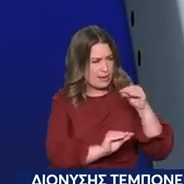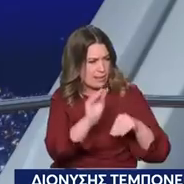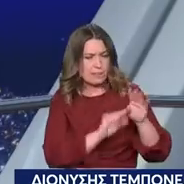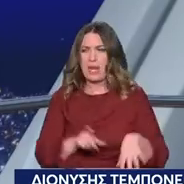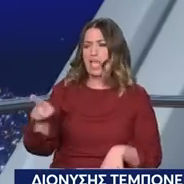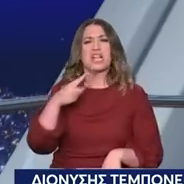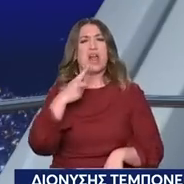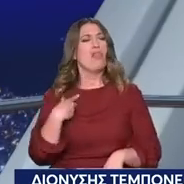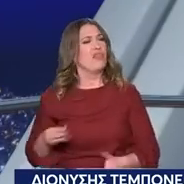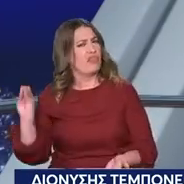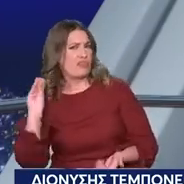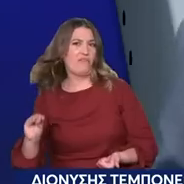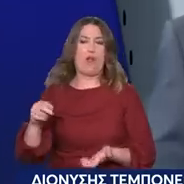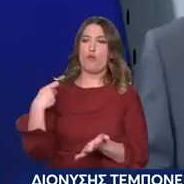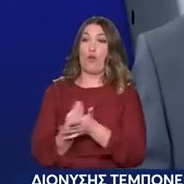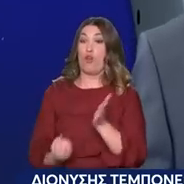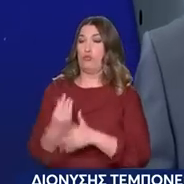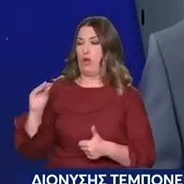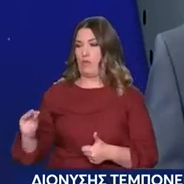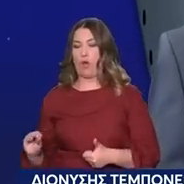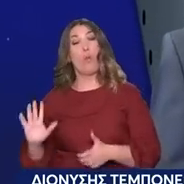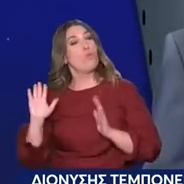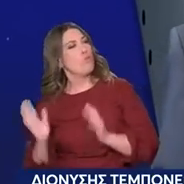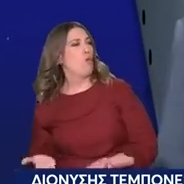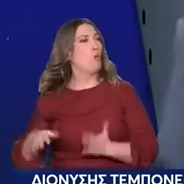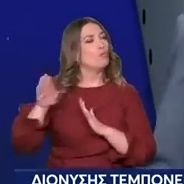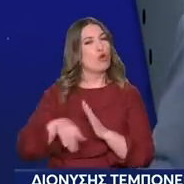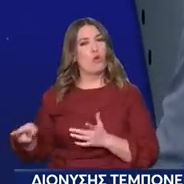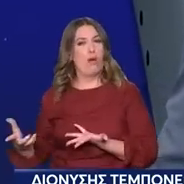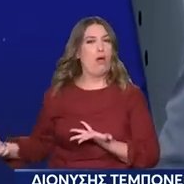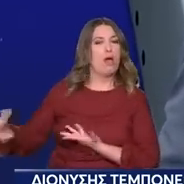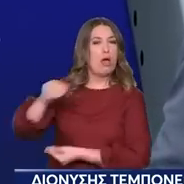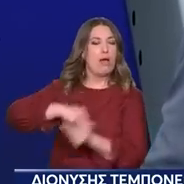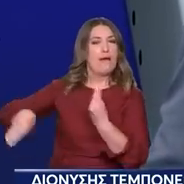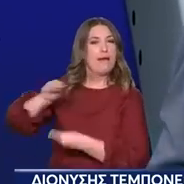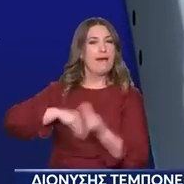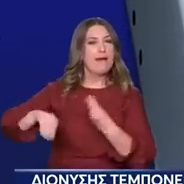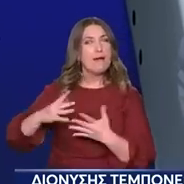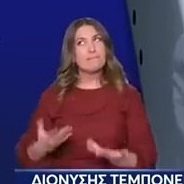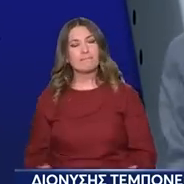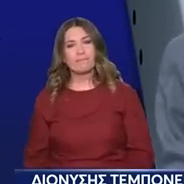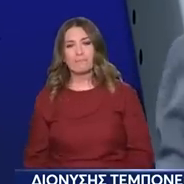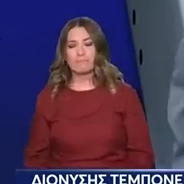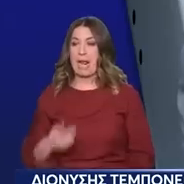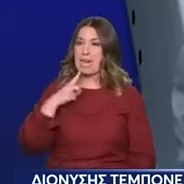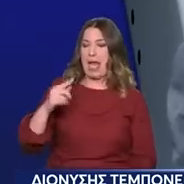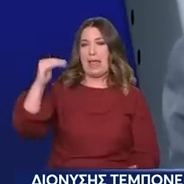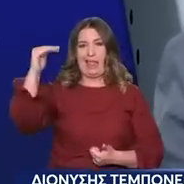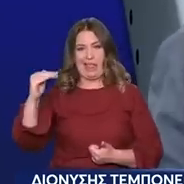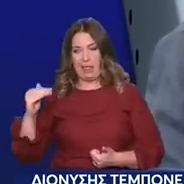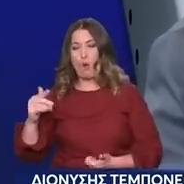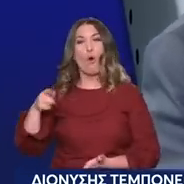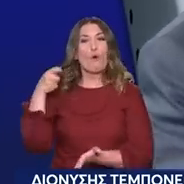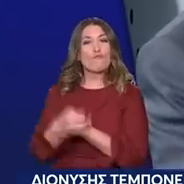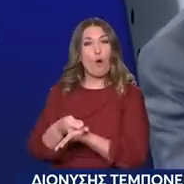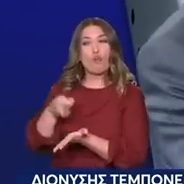βάλω κάποιους καινούριους φόρους και έχω ένα πρόγραμμα το οποίο μπορεί, αν μου πέσει έξω, να χρειαστώ και παραπάνω φόρους. Και εκεί, επειδή έχουμε πάθει φοροφοβία με ό,τι έχουμε